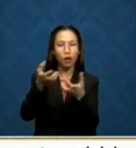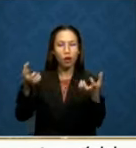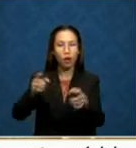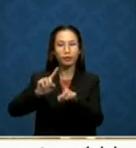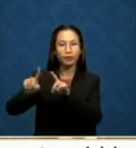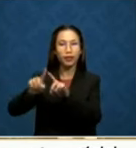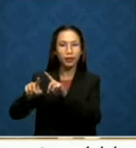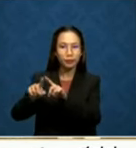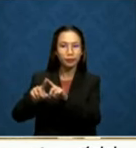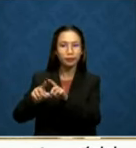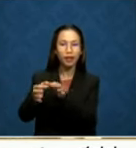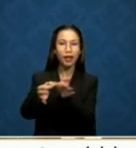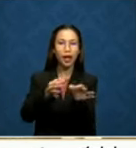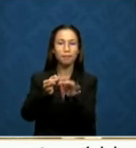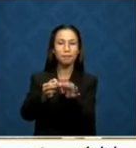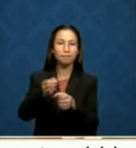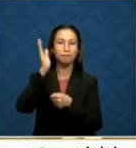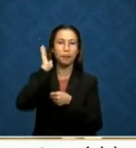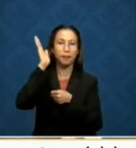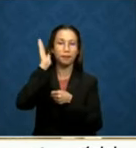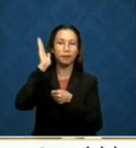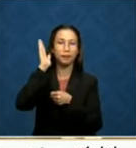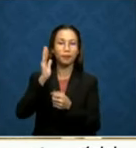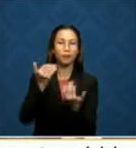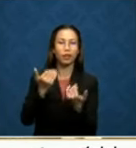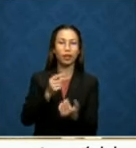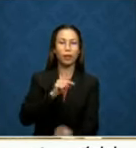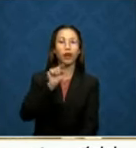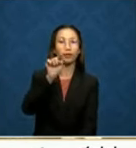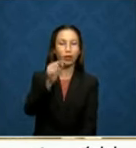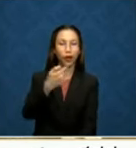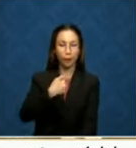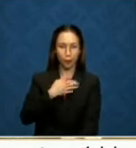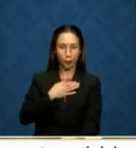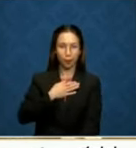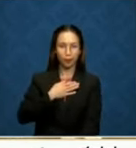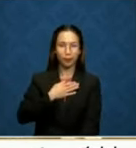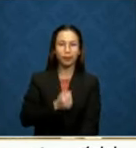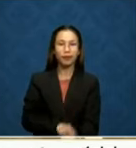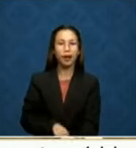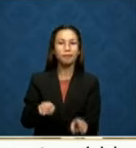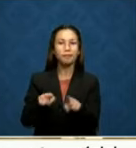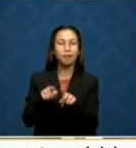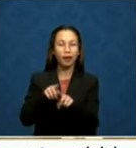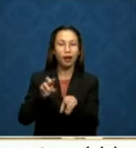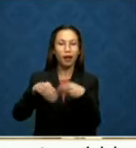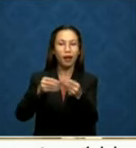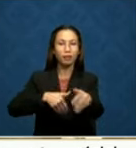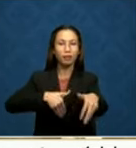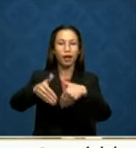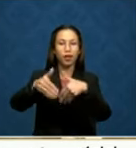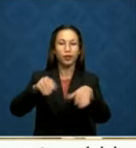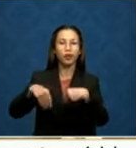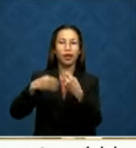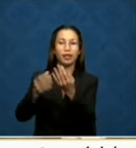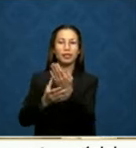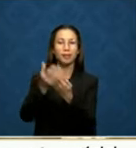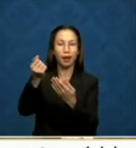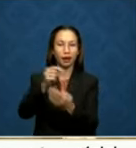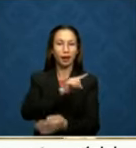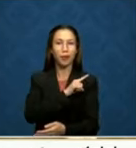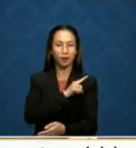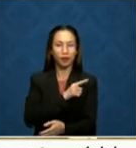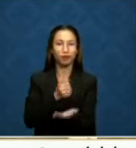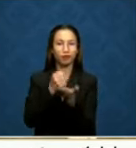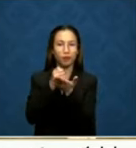างการอภิปรายทางการศ li0ngระหวท่านกัผมนี้เป็นอาวุที่ยึงใหญ่ที่ประชาชนได้มอกใหแกรศภายอย่นี้ครั